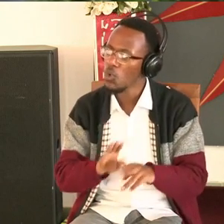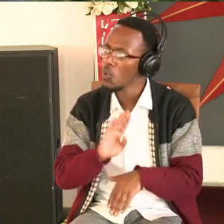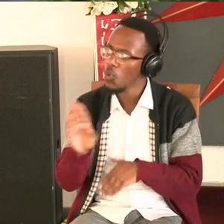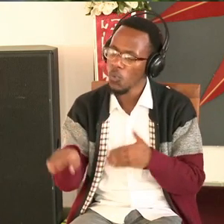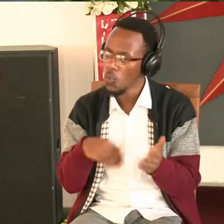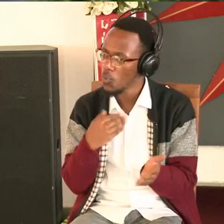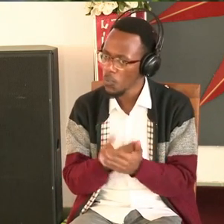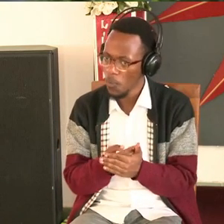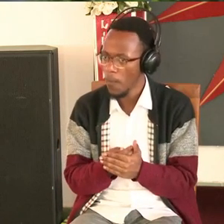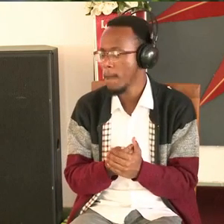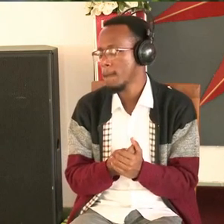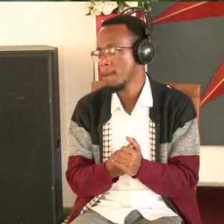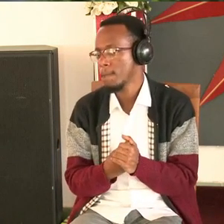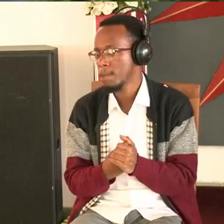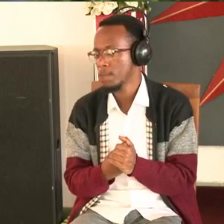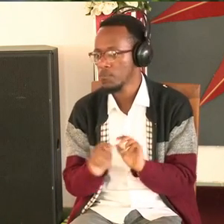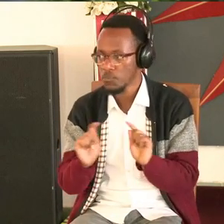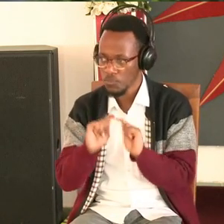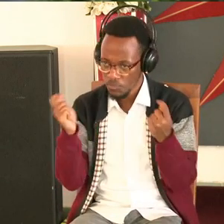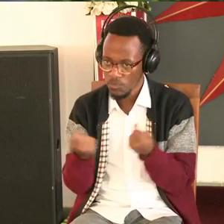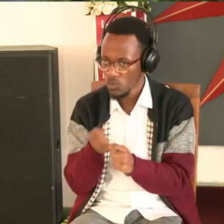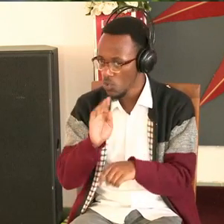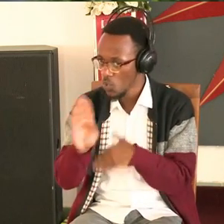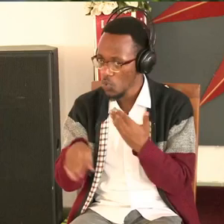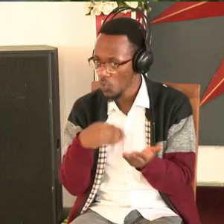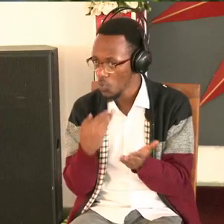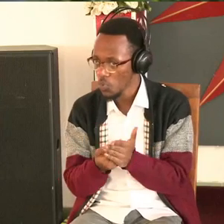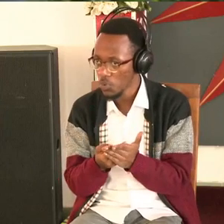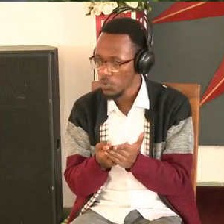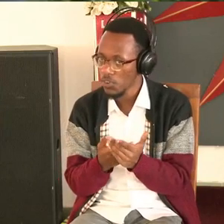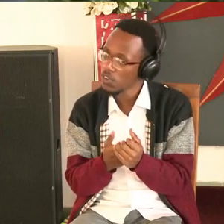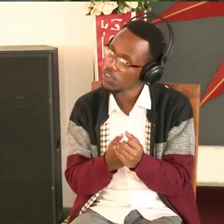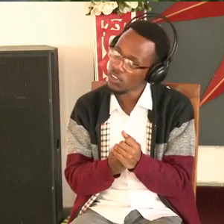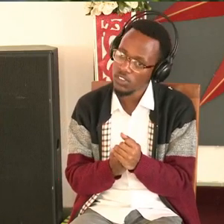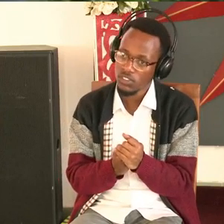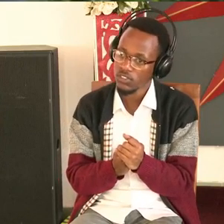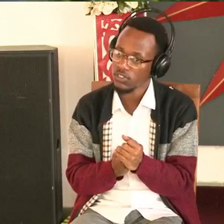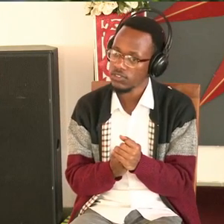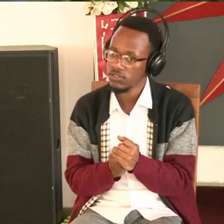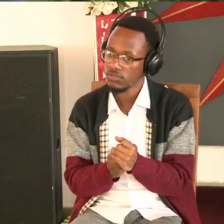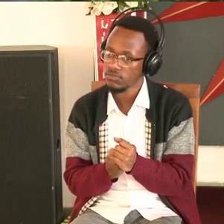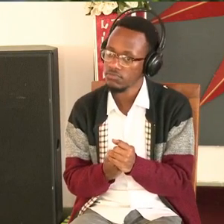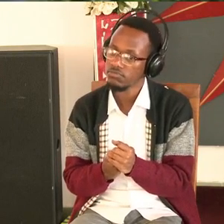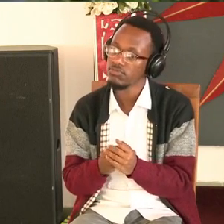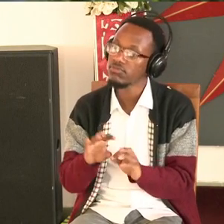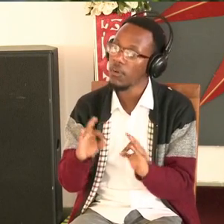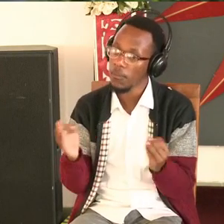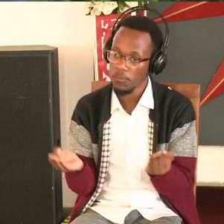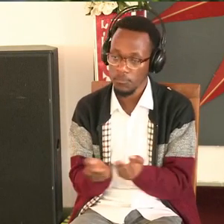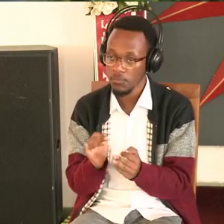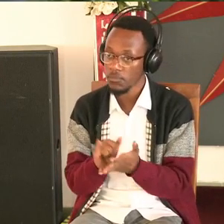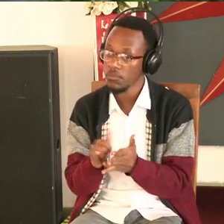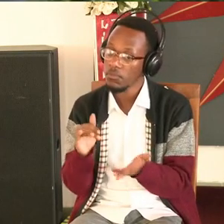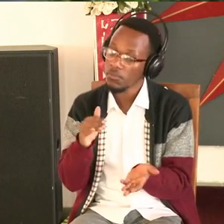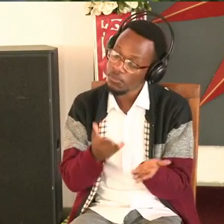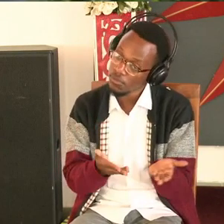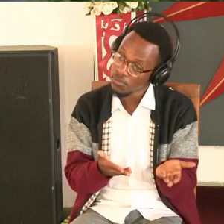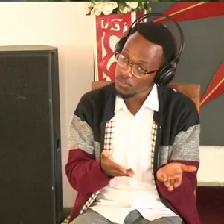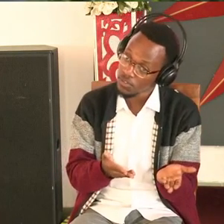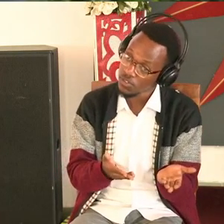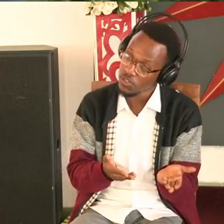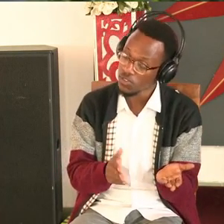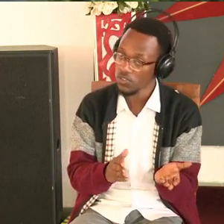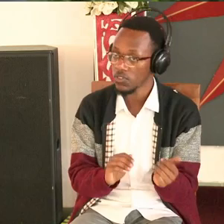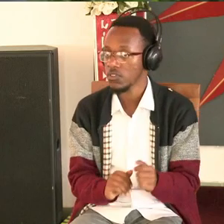ubwoko bwose n'ubwoko bwose n'amahanga yose n'imiryango yose. Le message divin